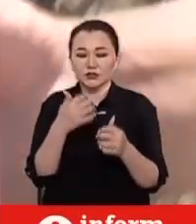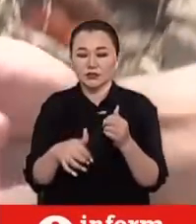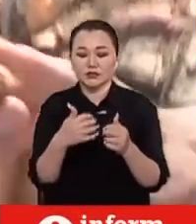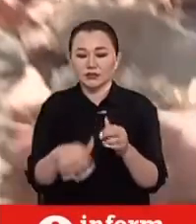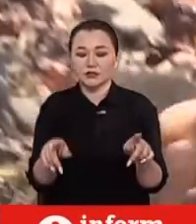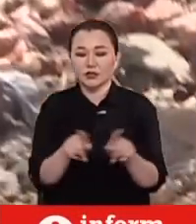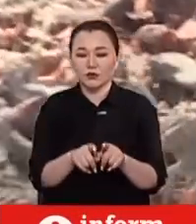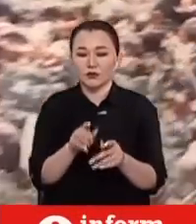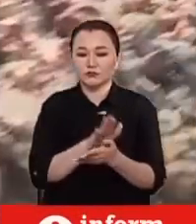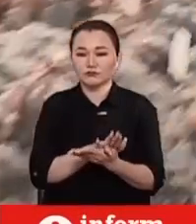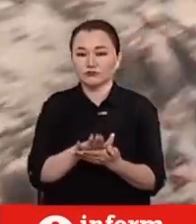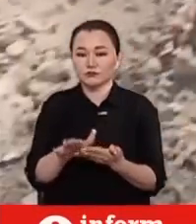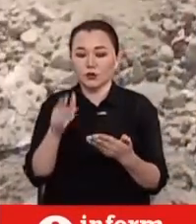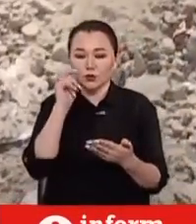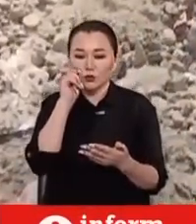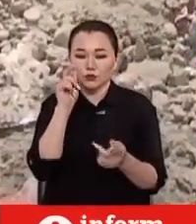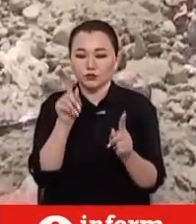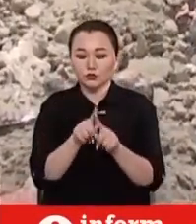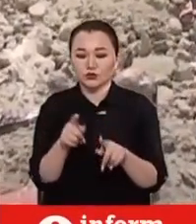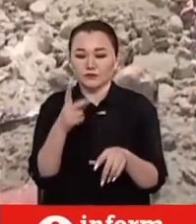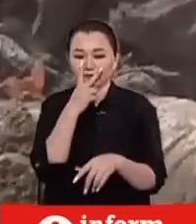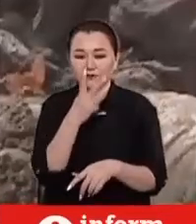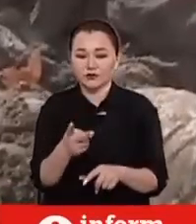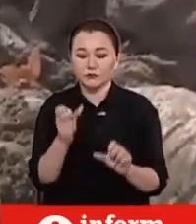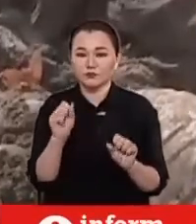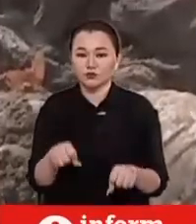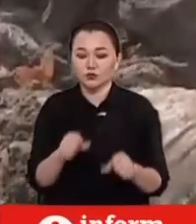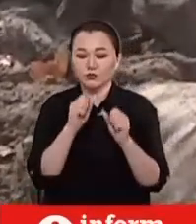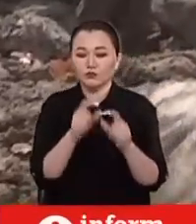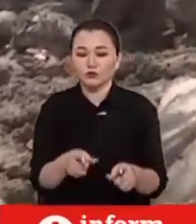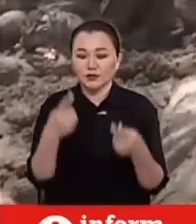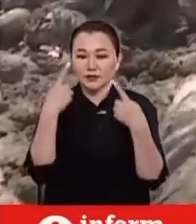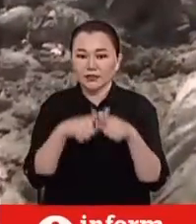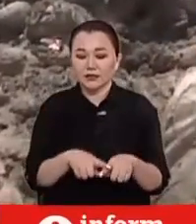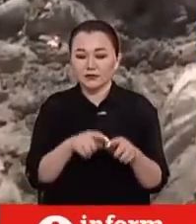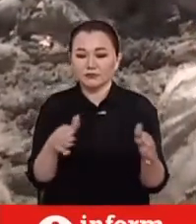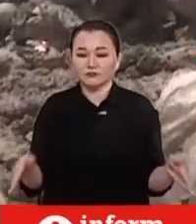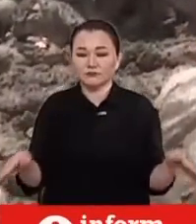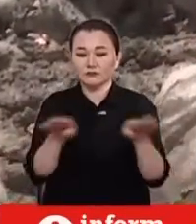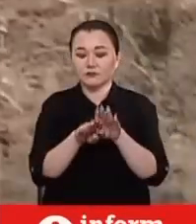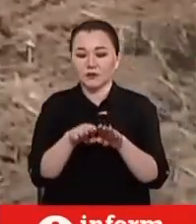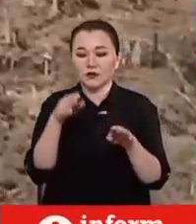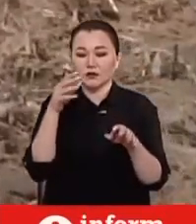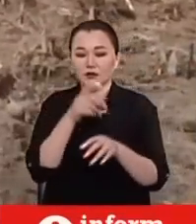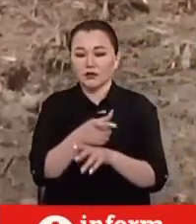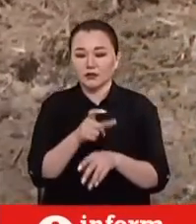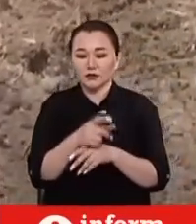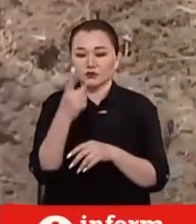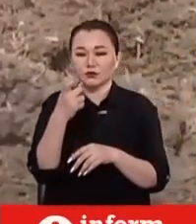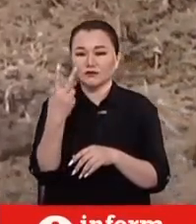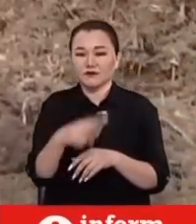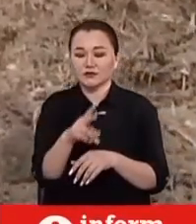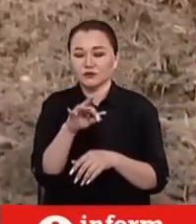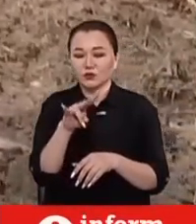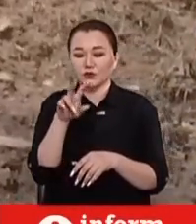мінекей мынандай жарамды өнімдерді де көруге болады. Қоқыс алаңында техникамен көміліп жатқан көкөністердің көлемі 120 тонна екен.